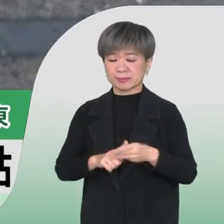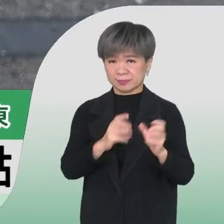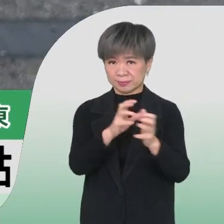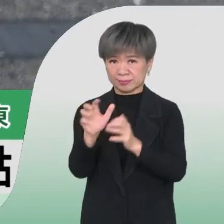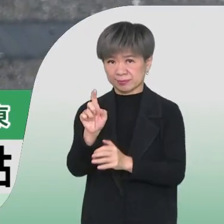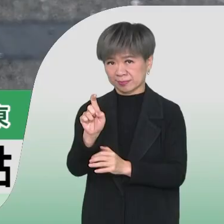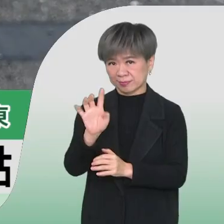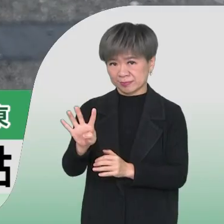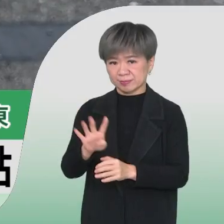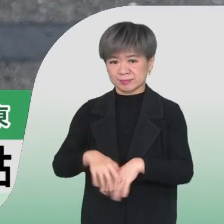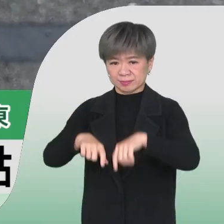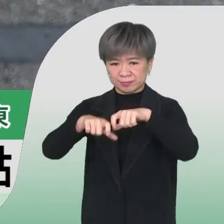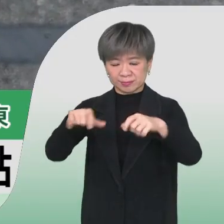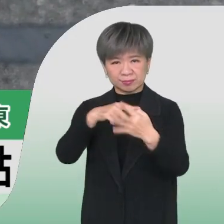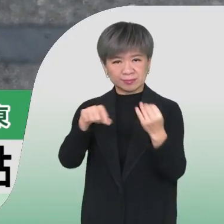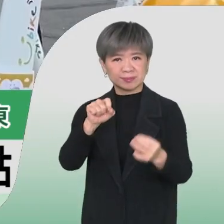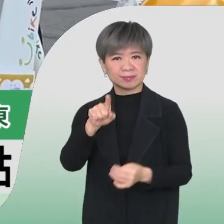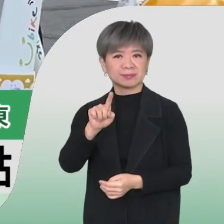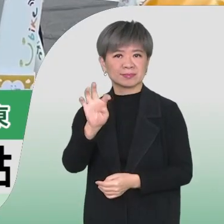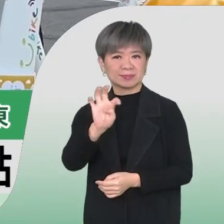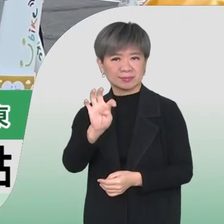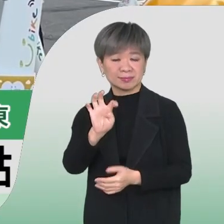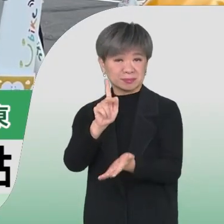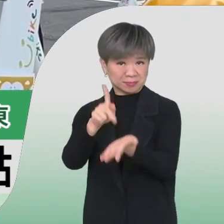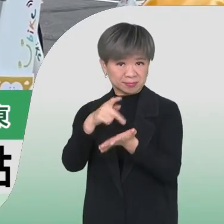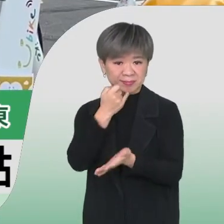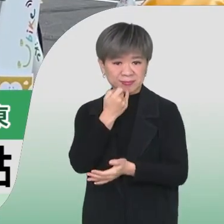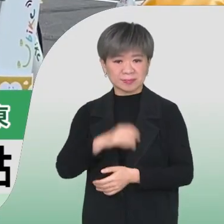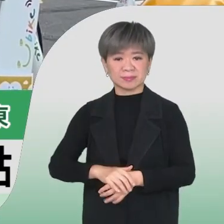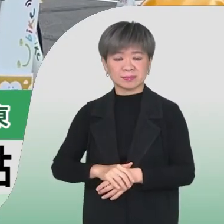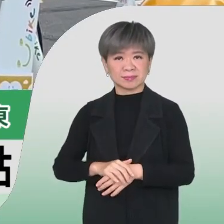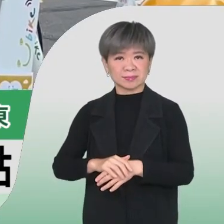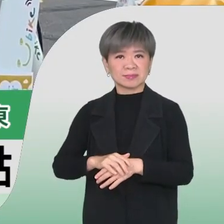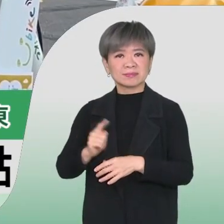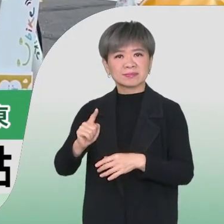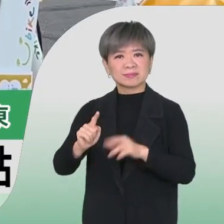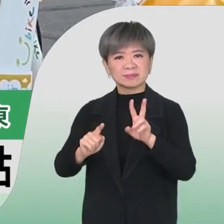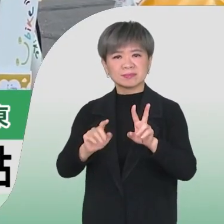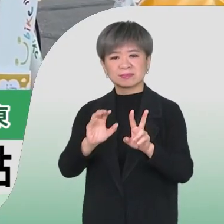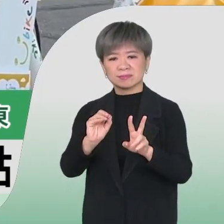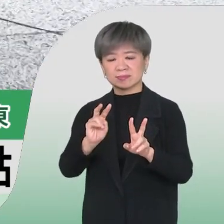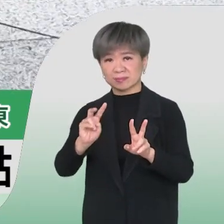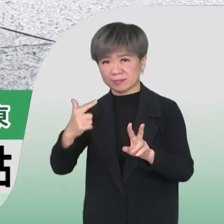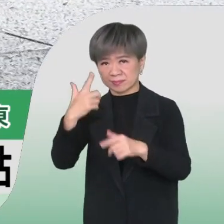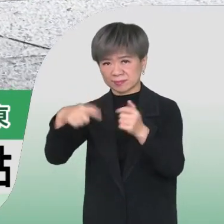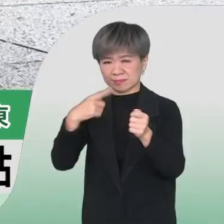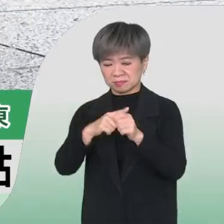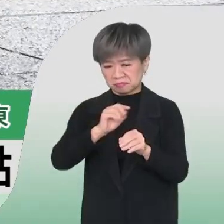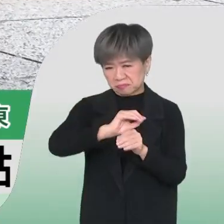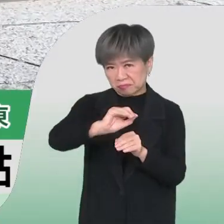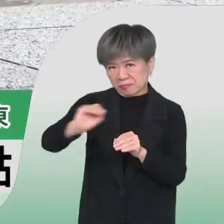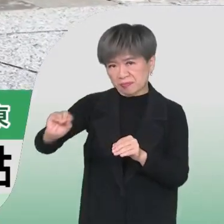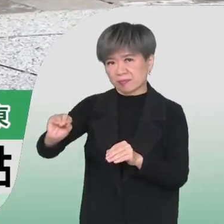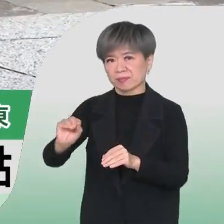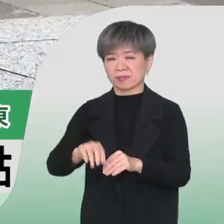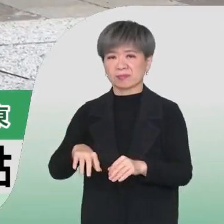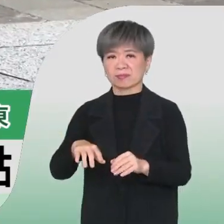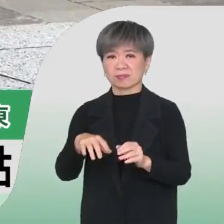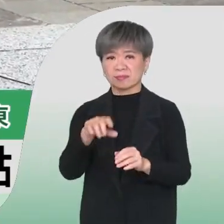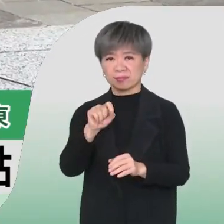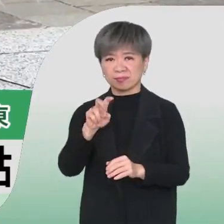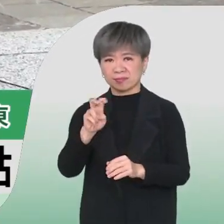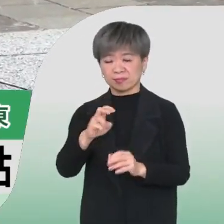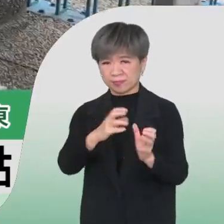提供140台私人车本营票。到2026年，我扩大到全县各乡镇，总共120站，提